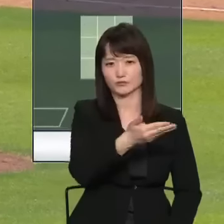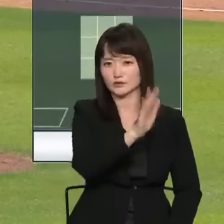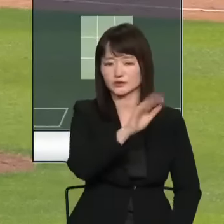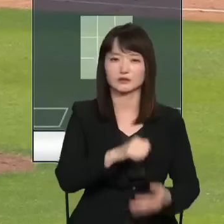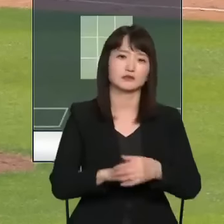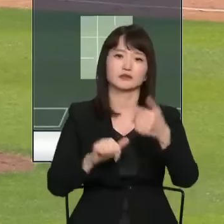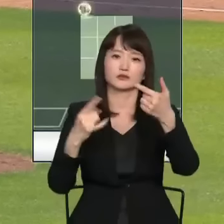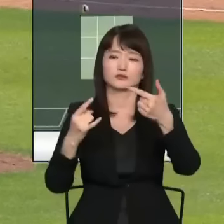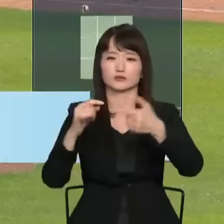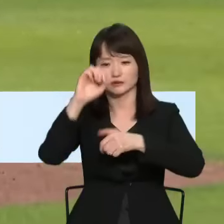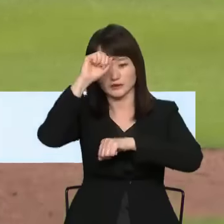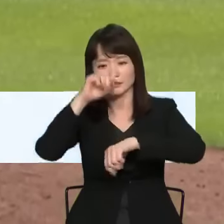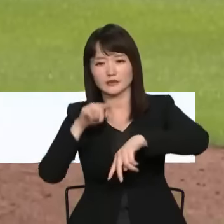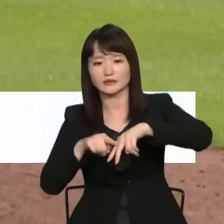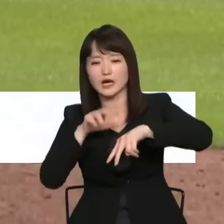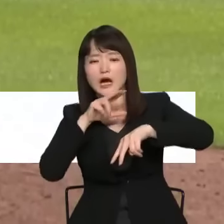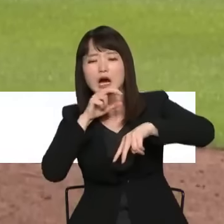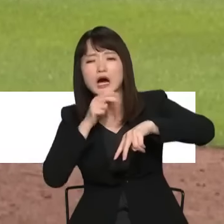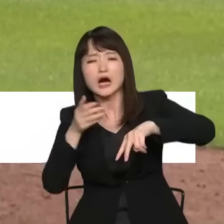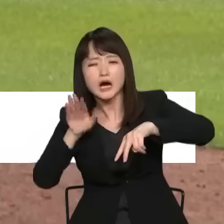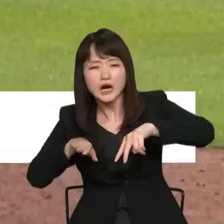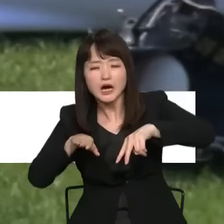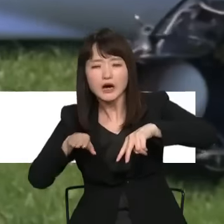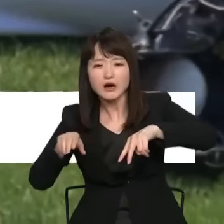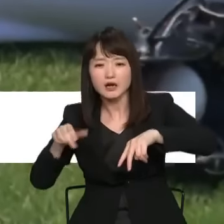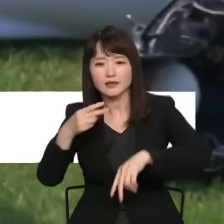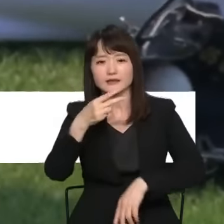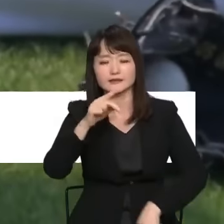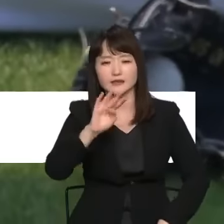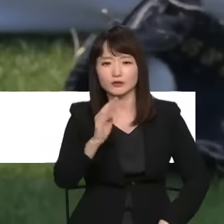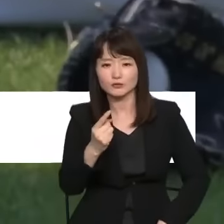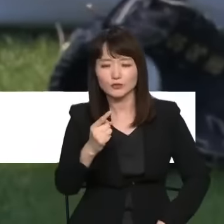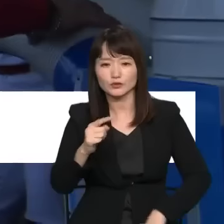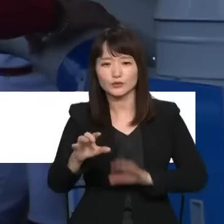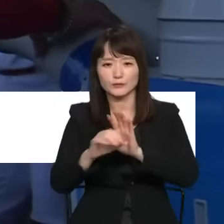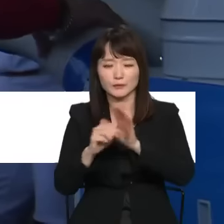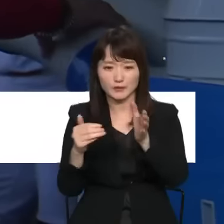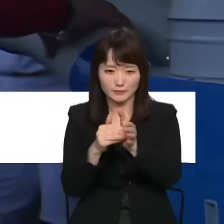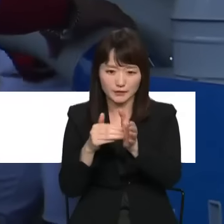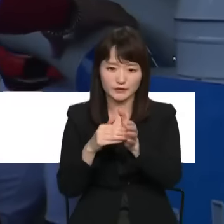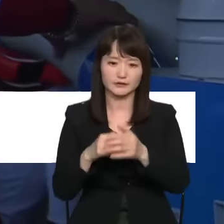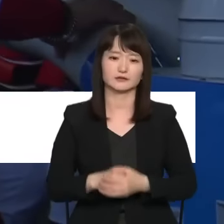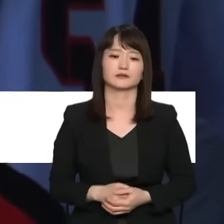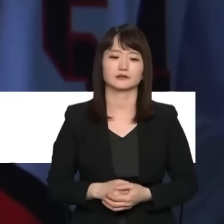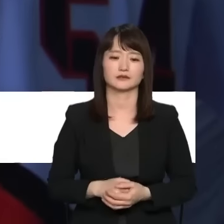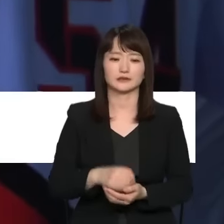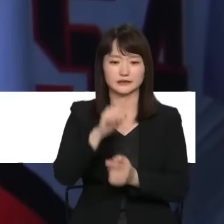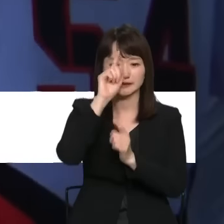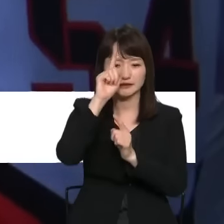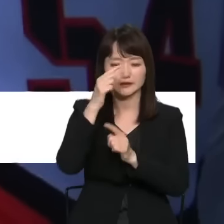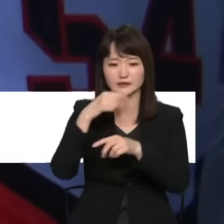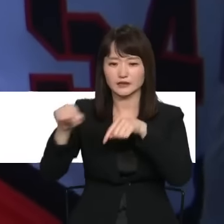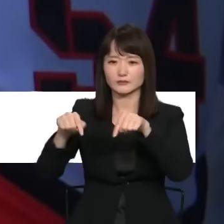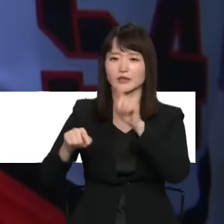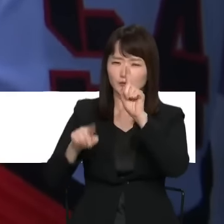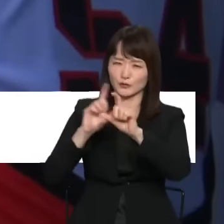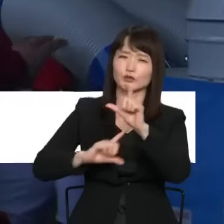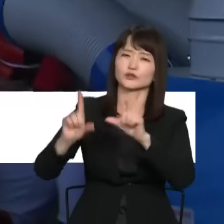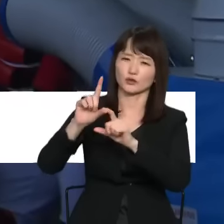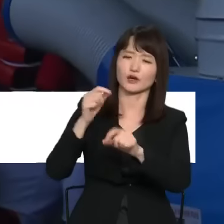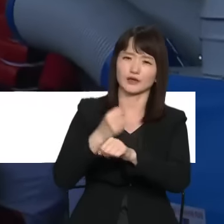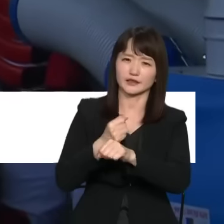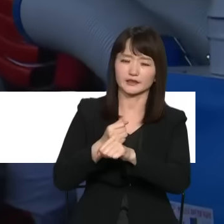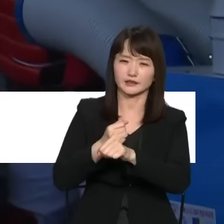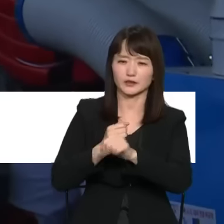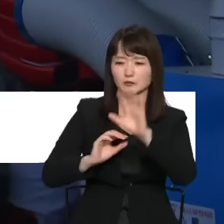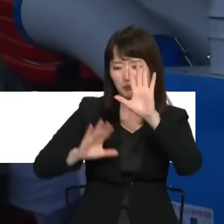6회 왼쪽 다리에 쥐가 났는데도 땅볼과 뜬공으로 이닝을 맞고 이범호 감독에게 1이닝을 더 뛰겠다며